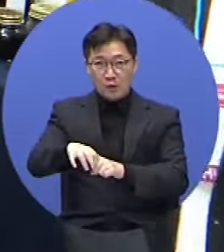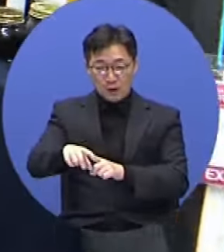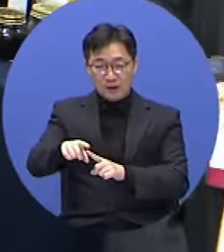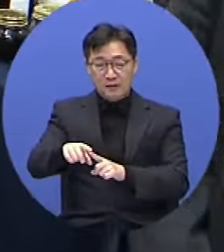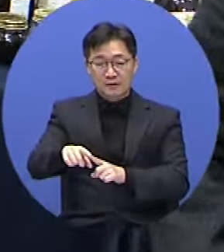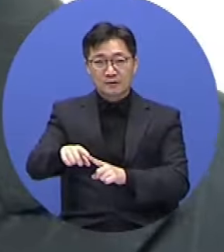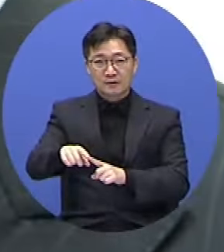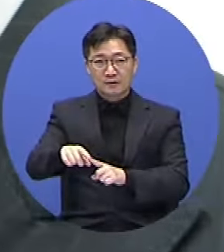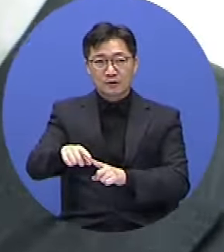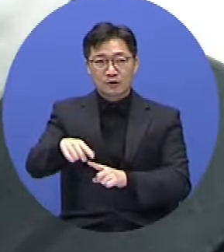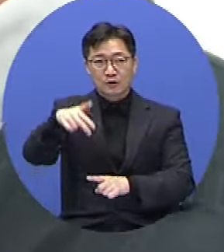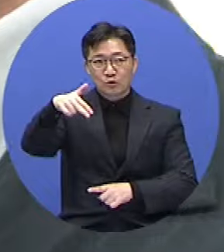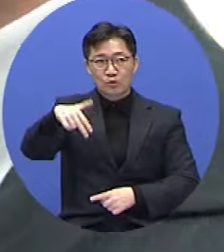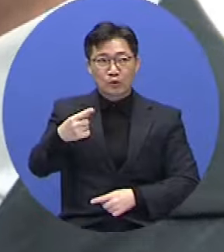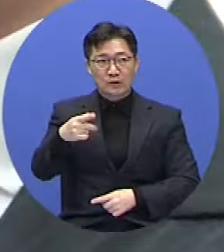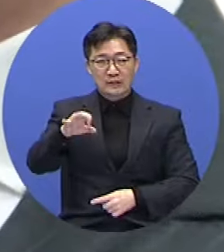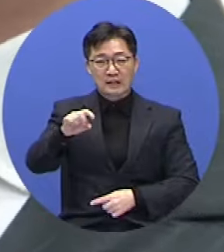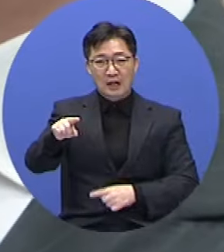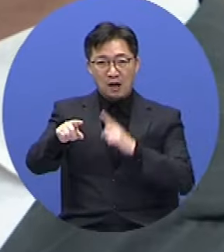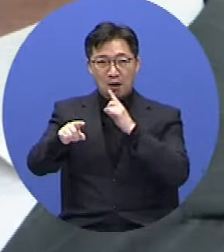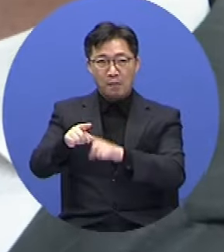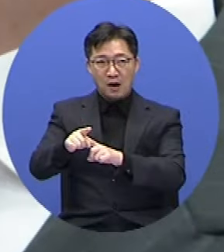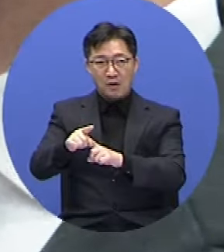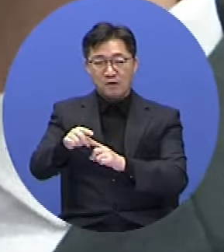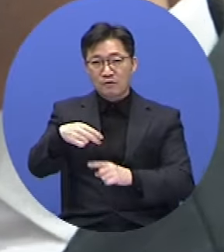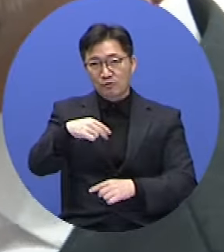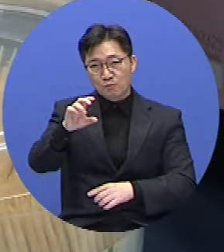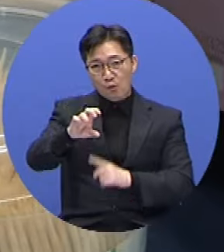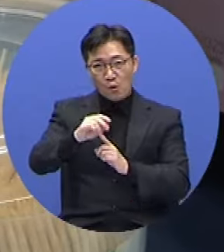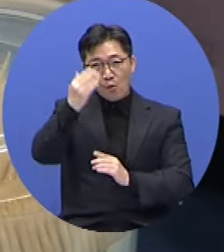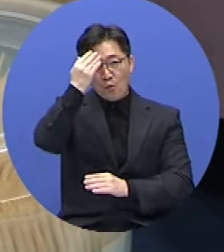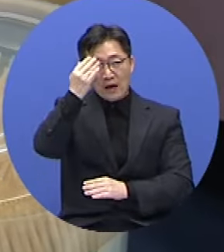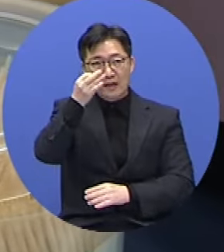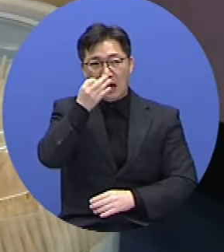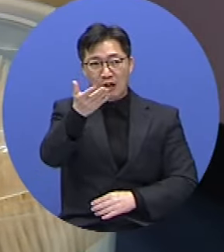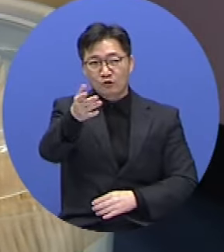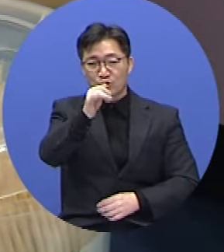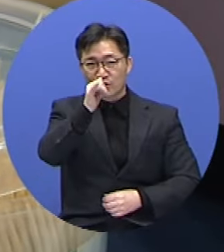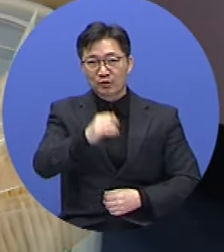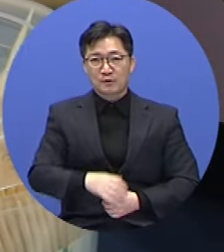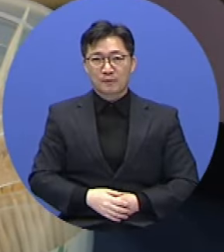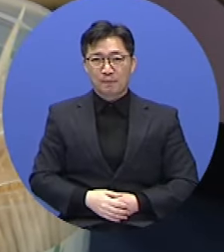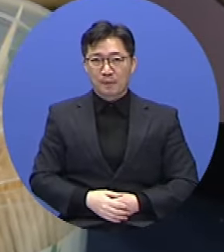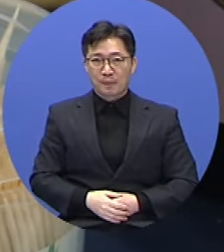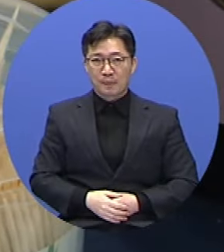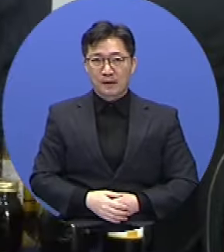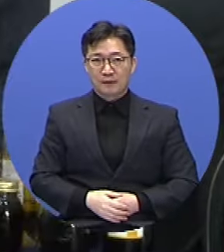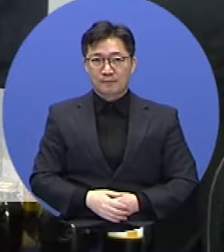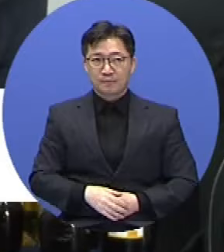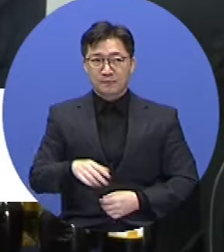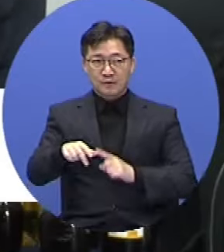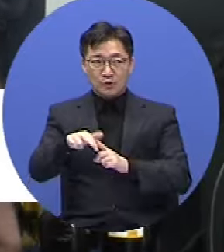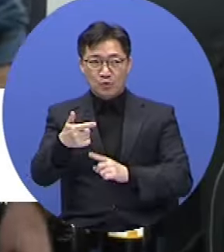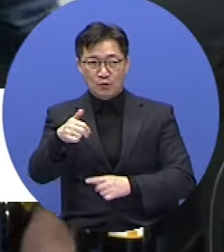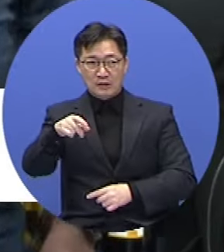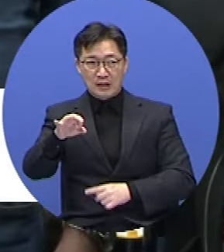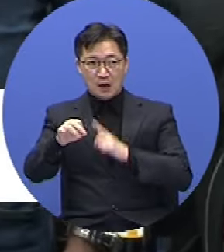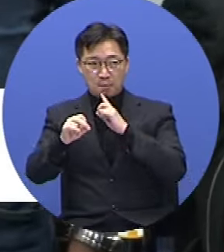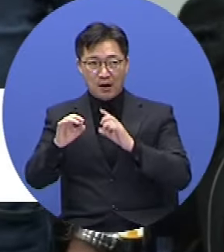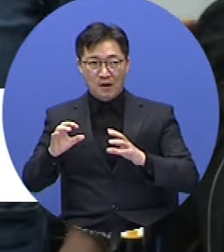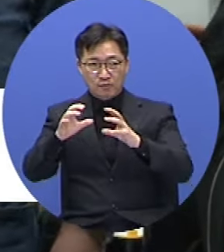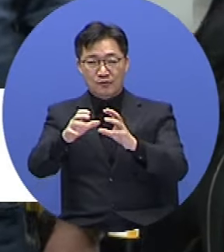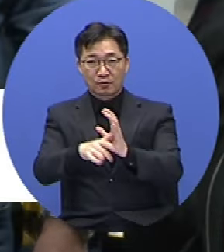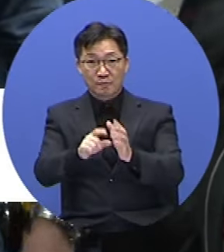올해로 벌써 세 번째 참여한 조지아 와인을 알리는 데 힘을 쏟고 있습니다. The traditional Georgian wines are not made